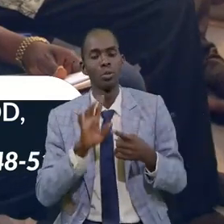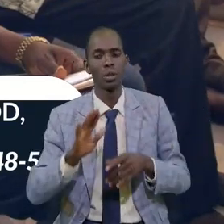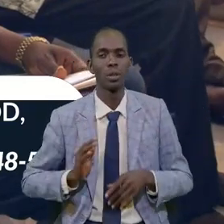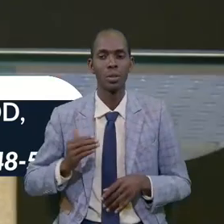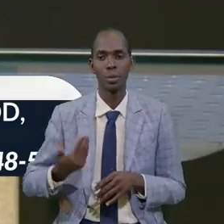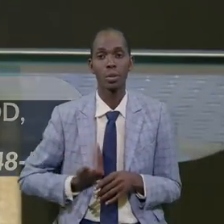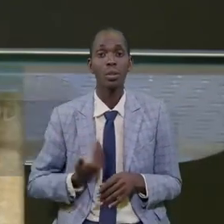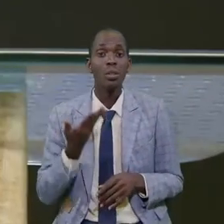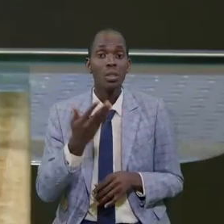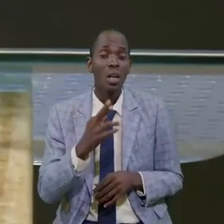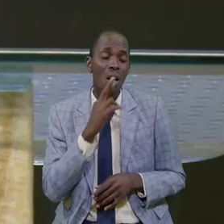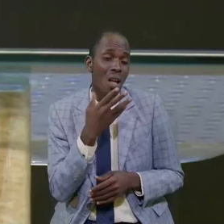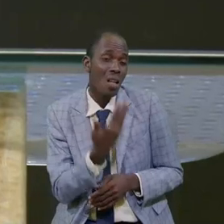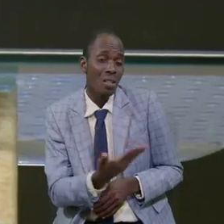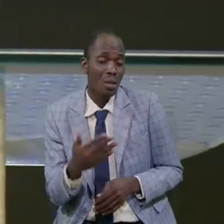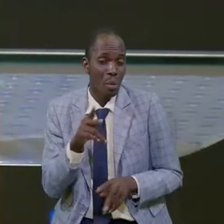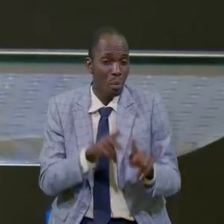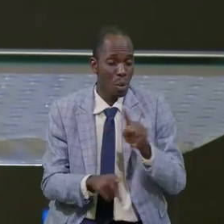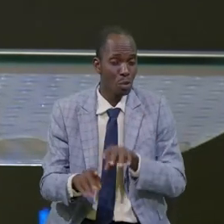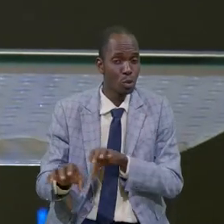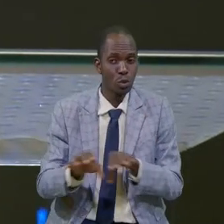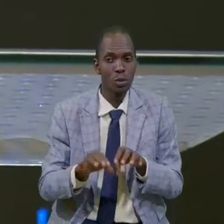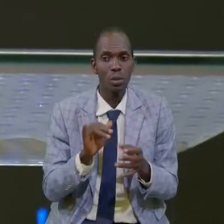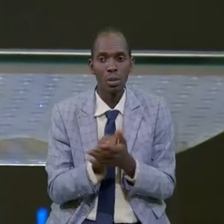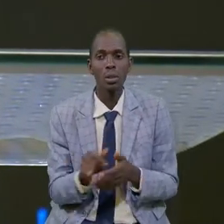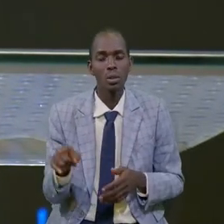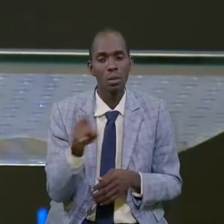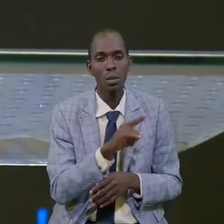leur corps. Il y a des choses que les gens font,